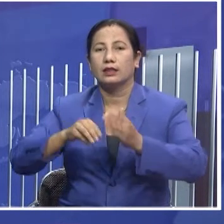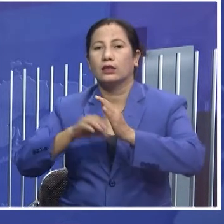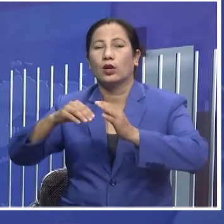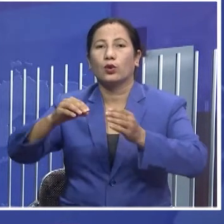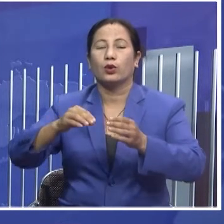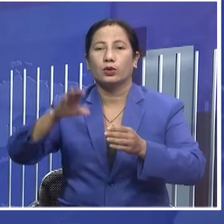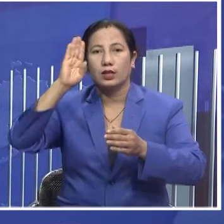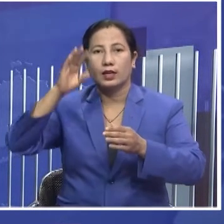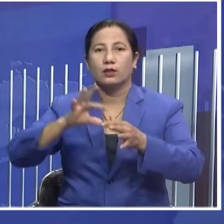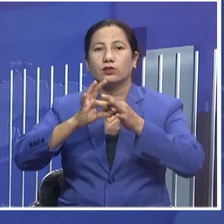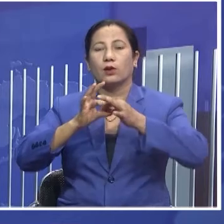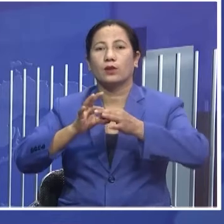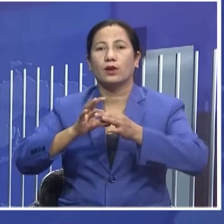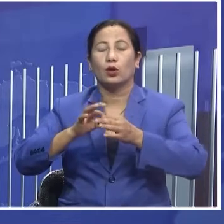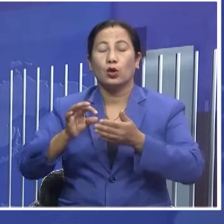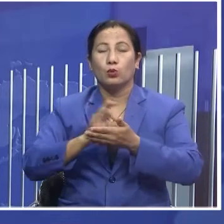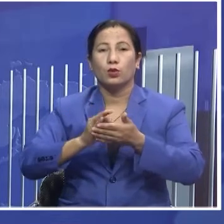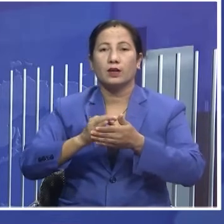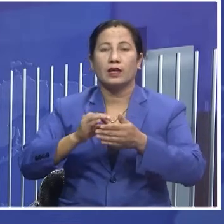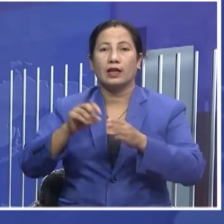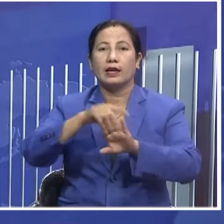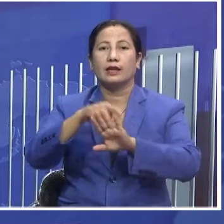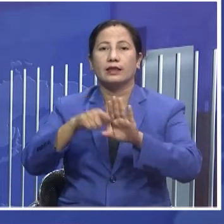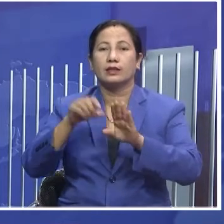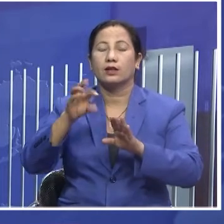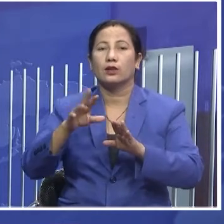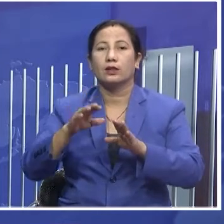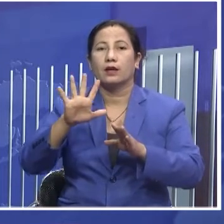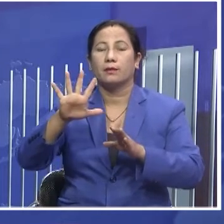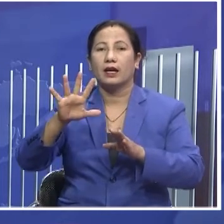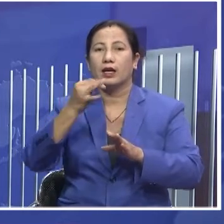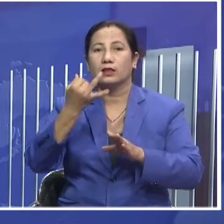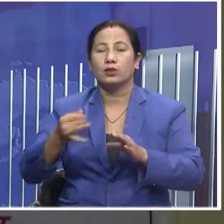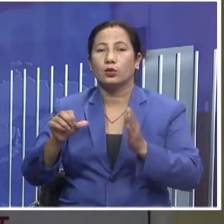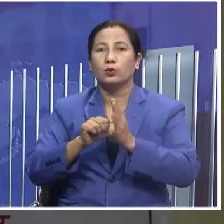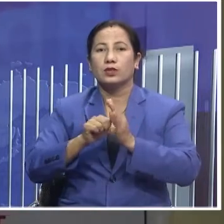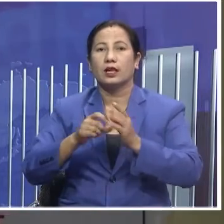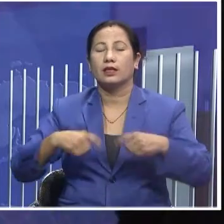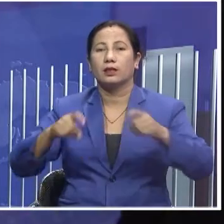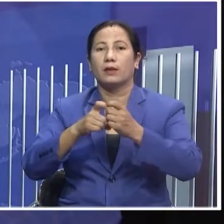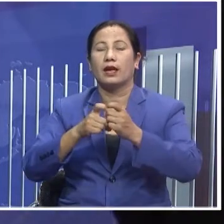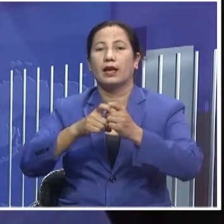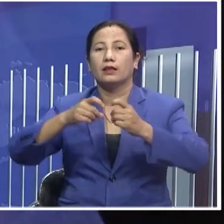बीच समन्वयकारी भूमिका खेल्नुपर्ने नीति पारित गरेको छ। 5 जिल्ला सभाले जिल्लाको समग्र